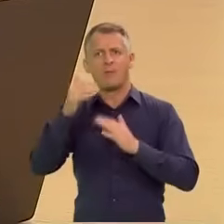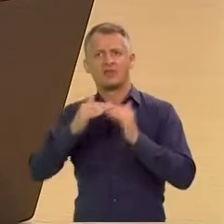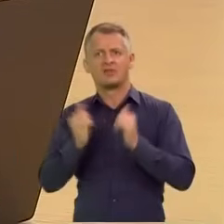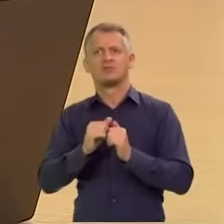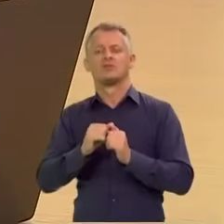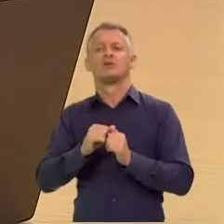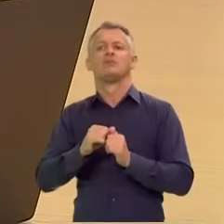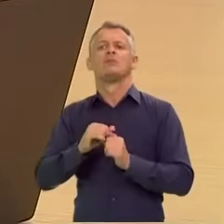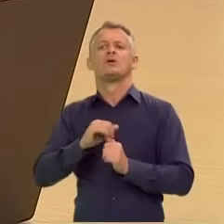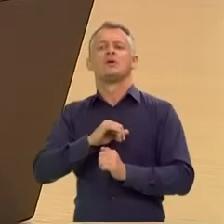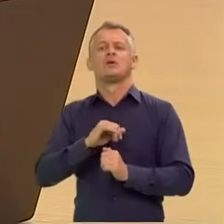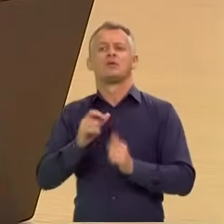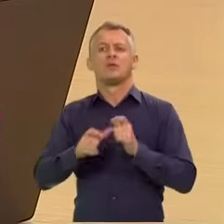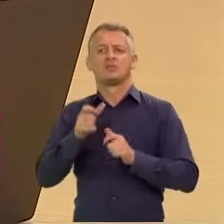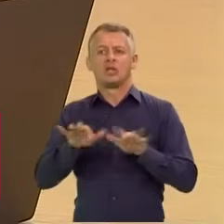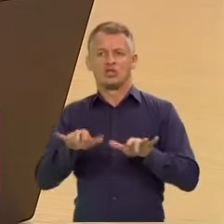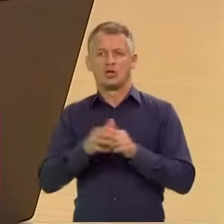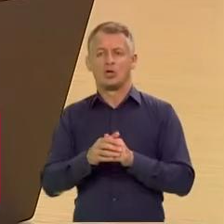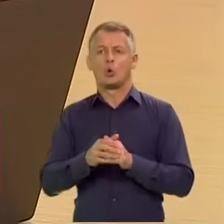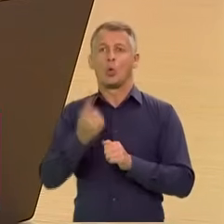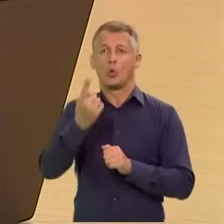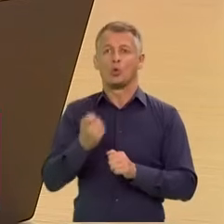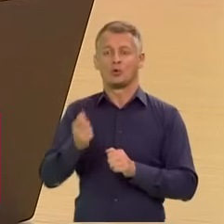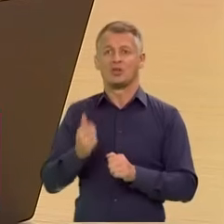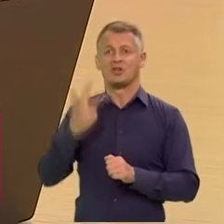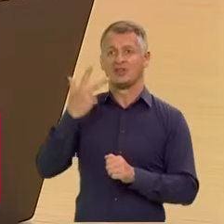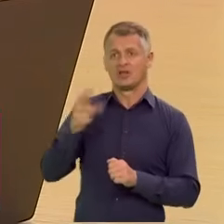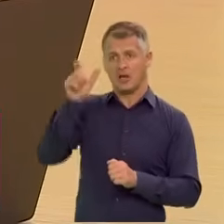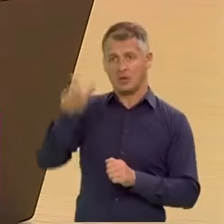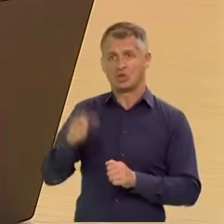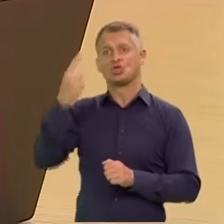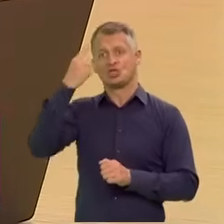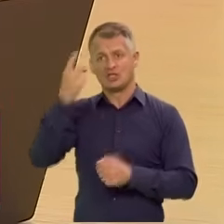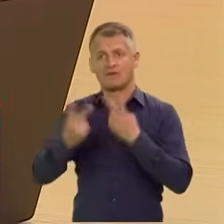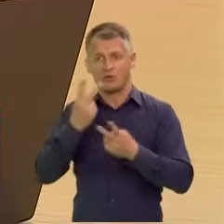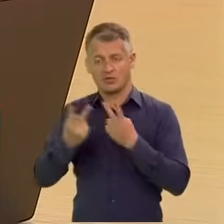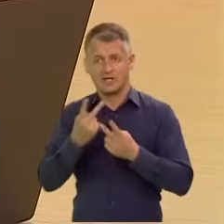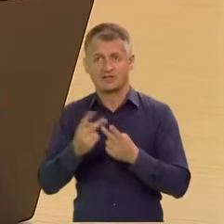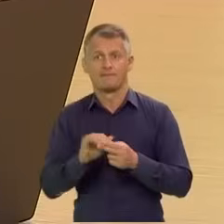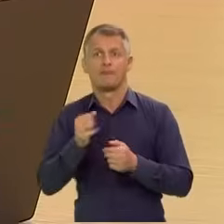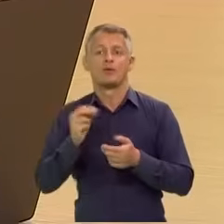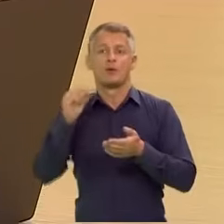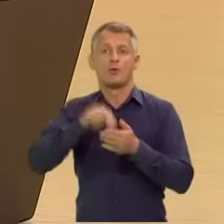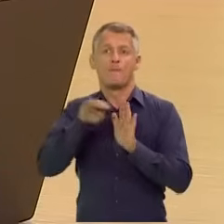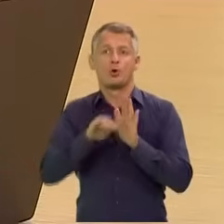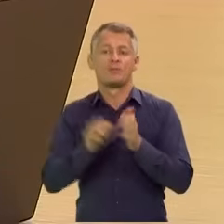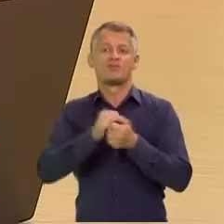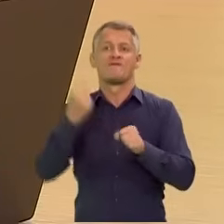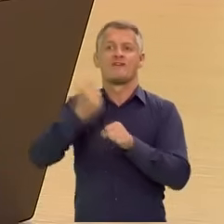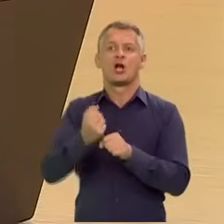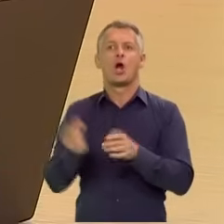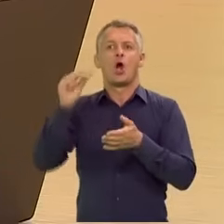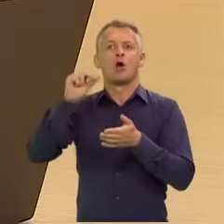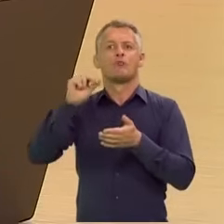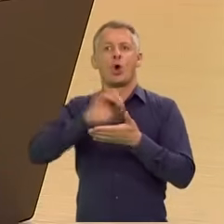ei români știe să folosească internetul pentru a căuta informații, să trimită e-mail-uri, să instaleze un program sau să creeze conținut digital. Până